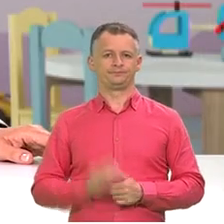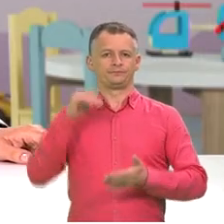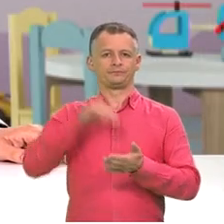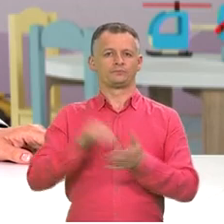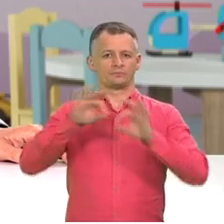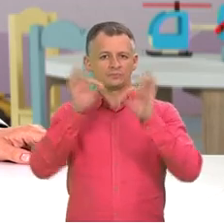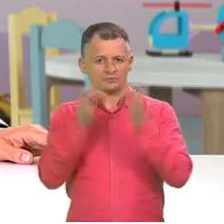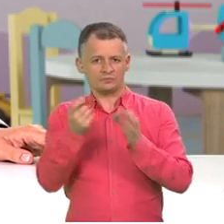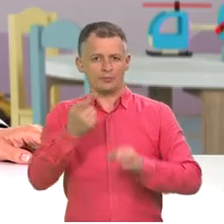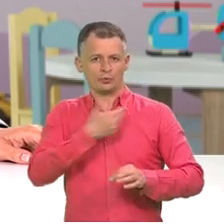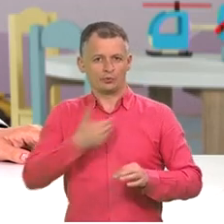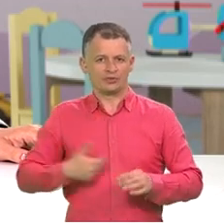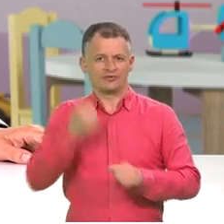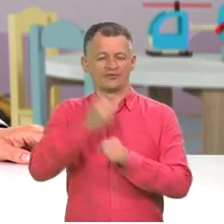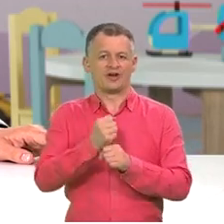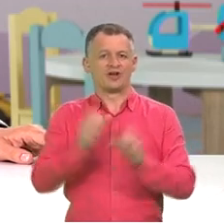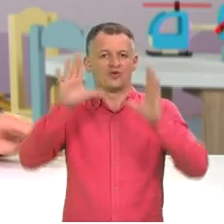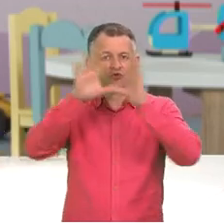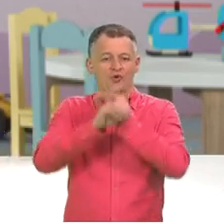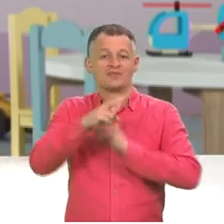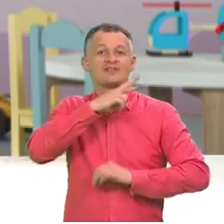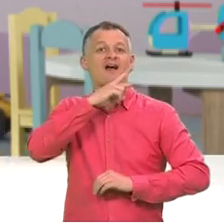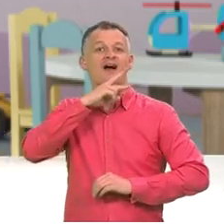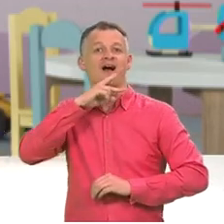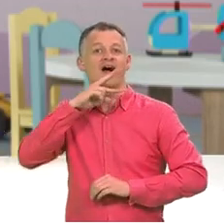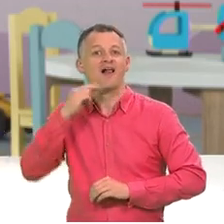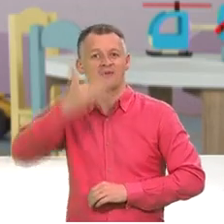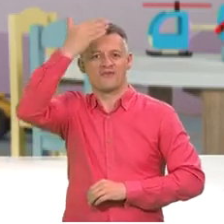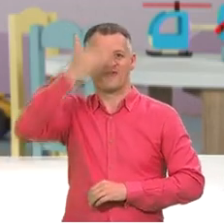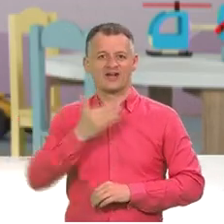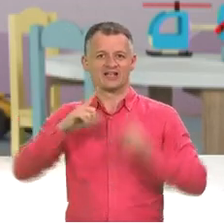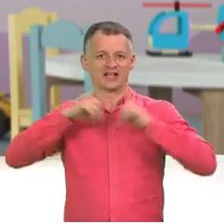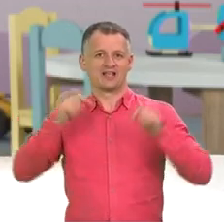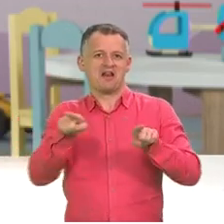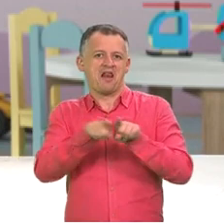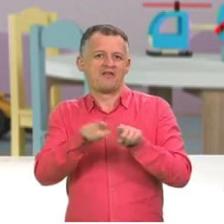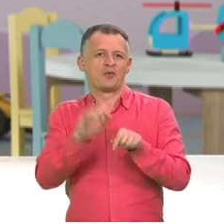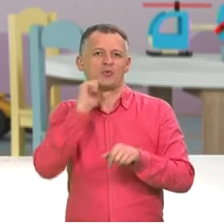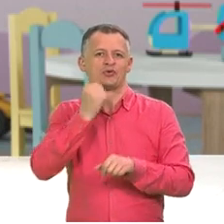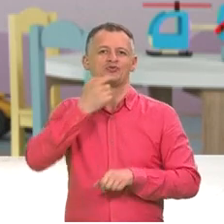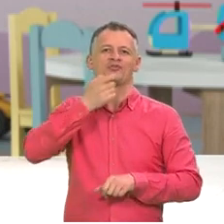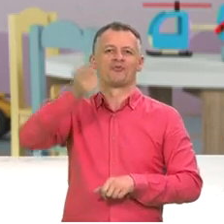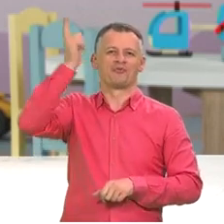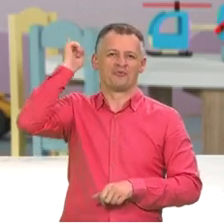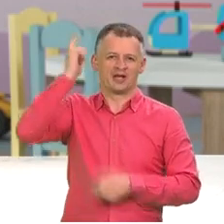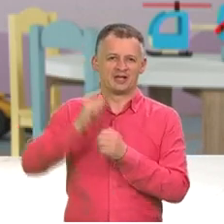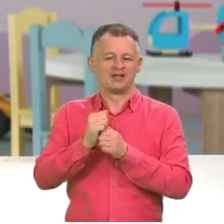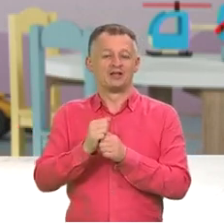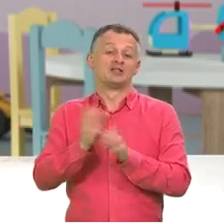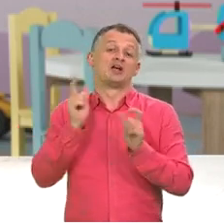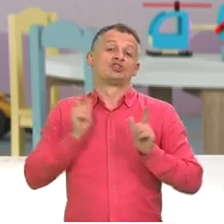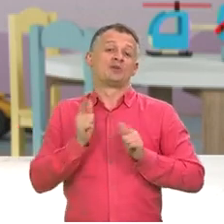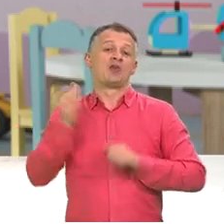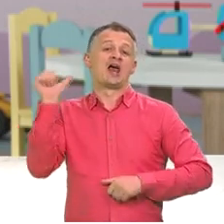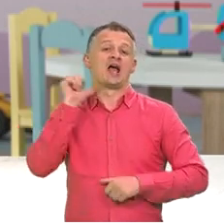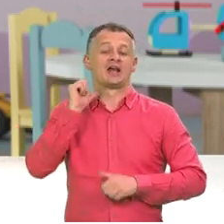Mii de părinți din București fac nopți albe în fața grădinițelor, exact cum pe vremuri. Bunicii stăteau la cozi imense, dar la carne. Cu toții speră să prindă